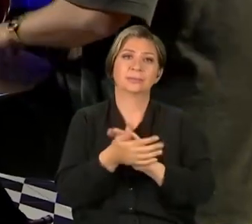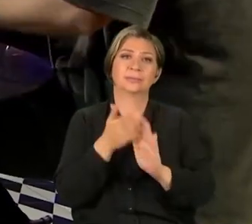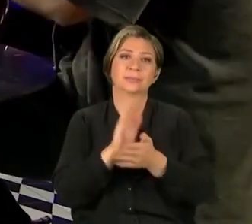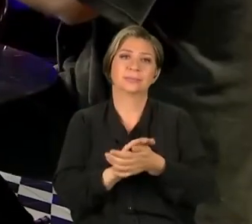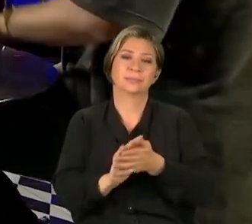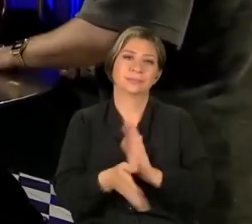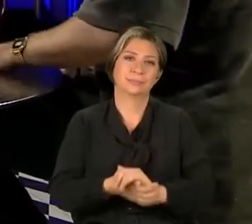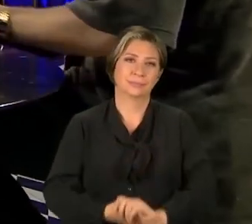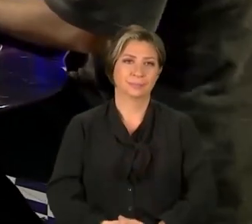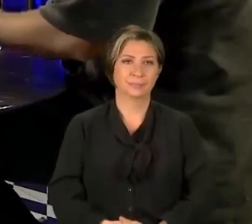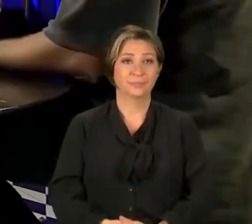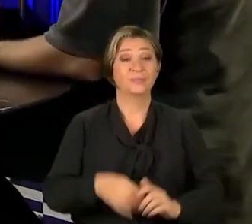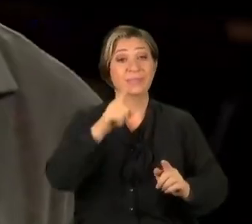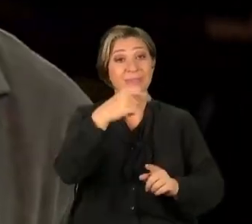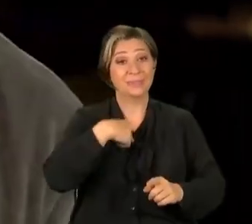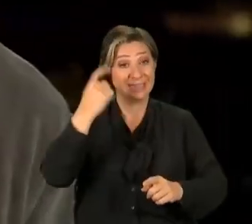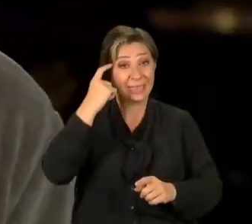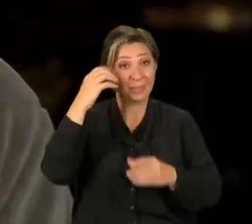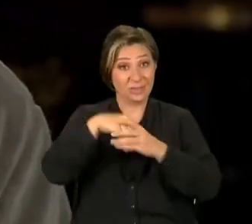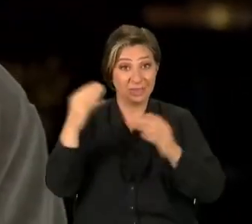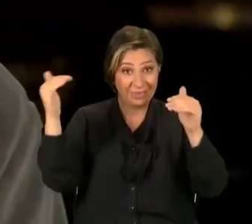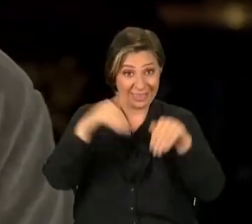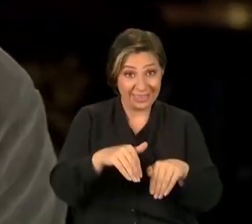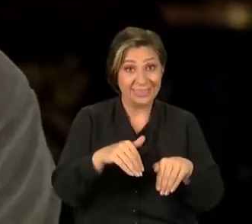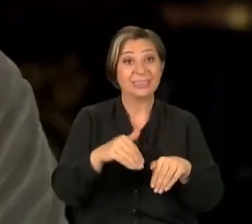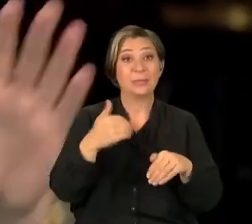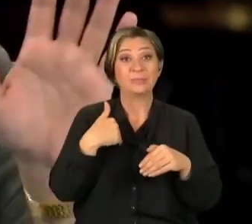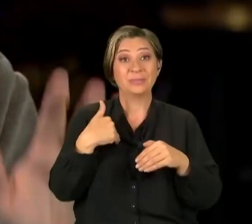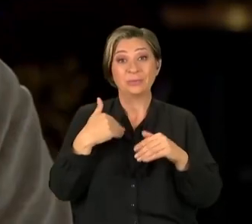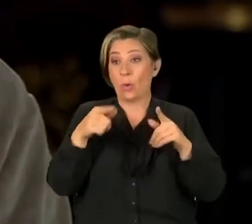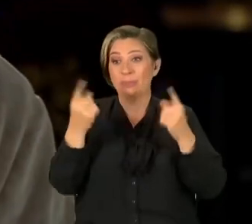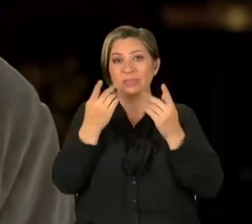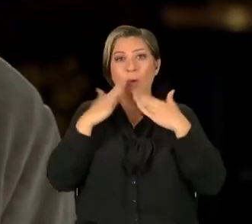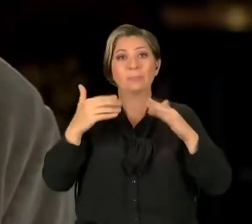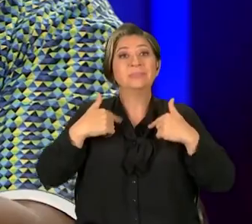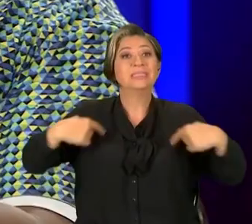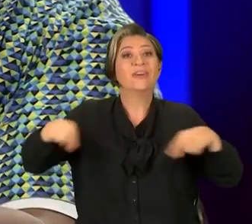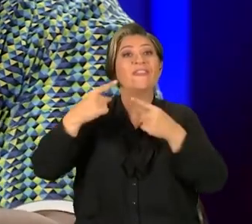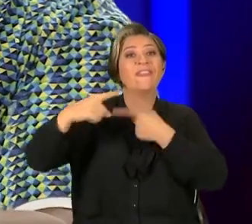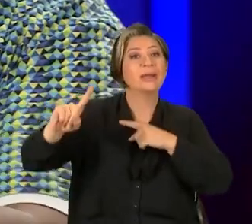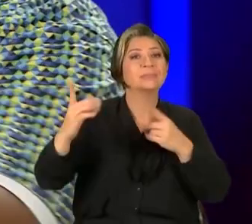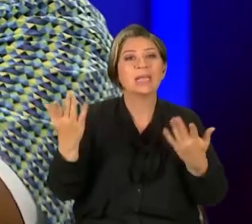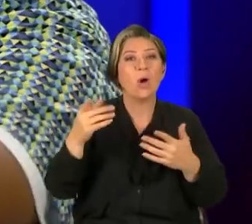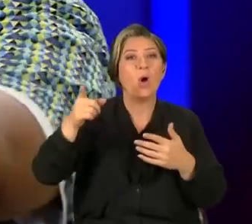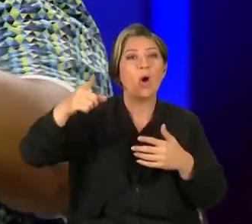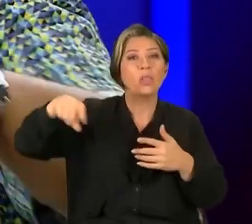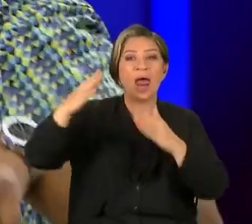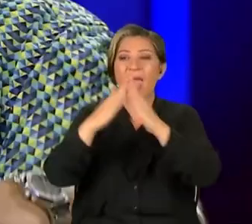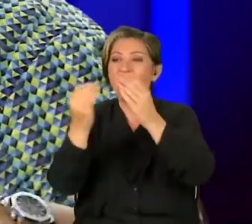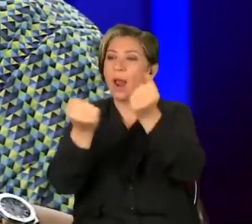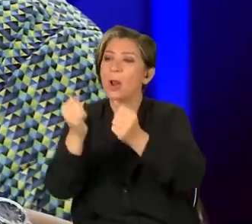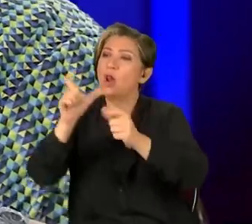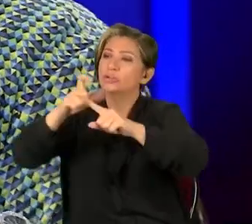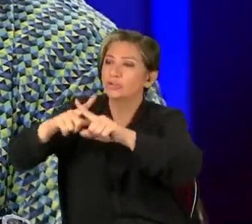gece sahneye çıkarsın Abi siz bizi tanımak için çağırdığınız için zaten Aslında bizim tarafta abi zaten bizim bunlarla farkımız şu onlar ev araba